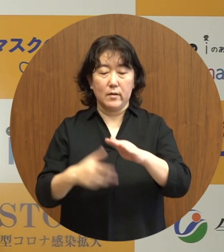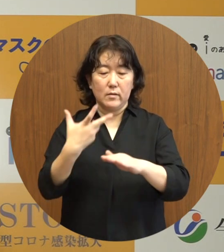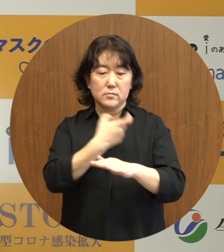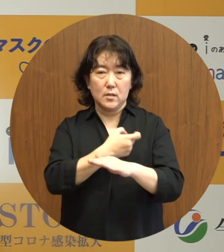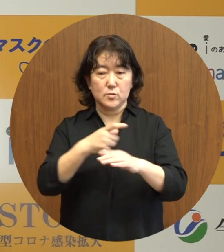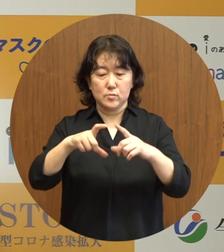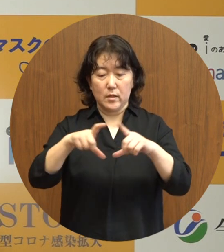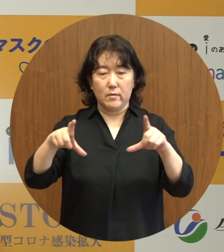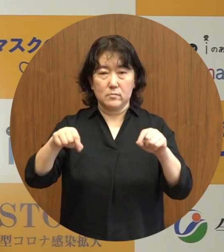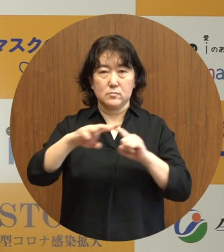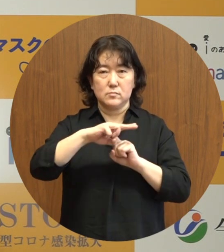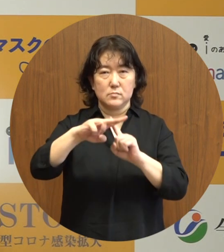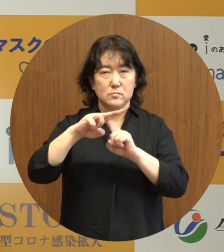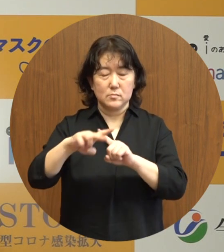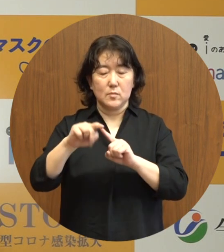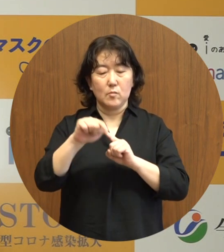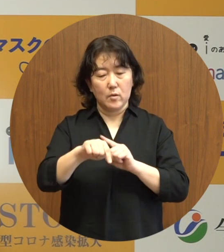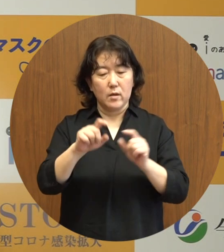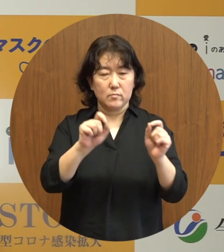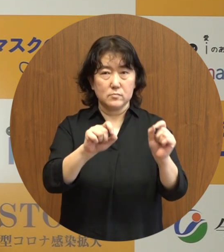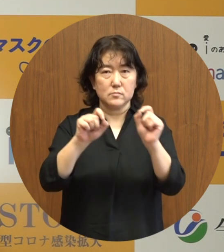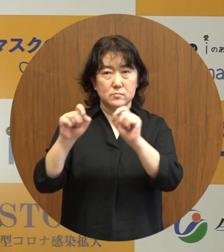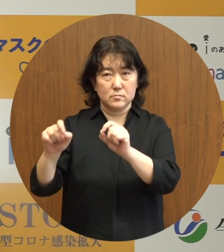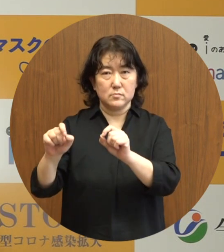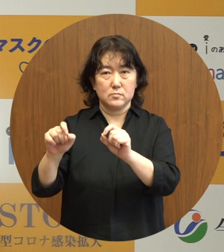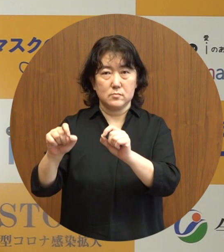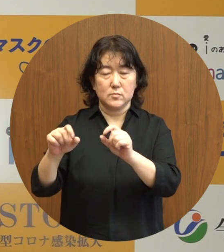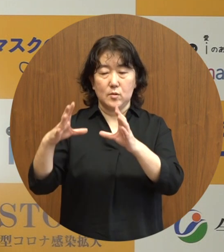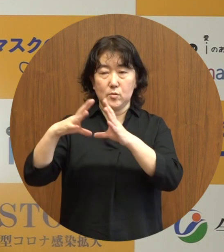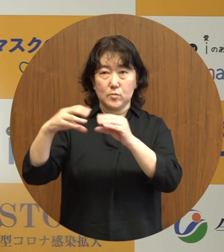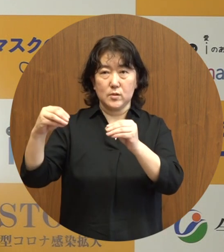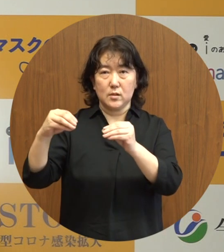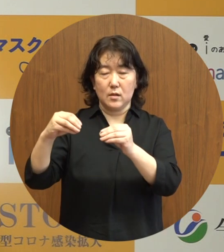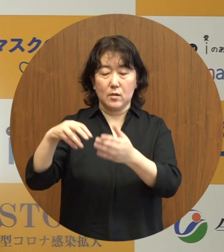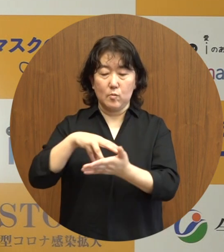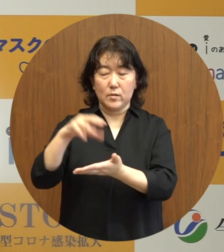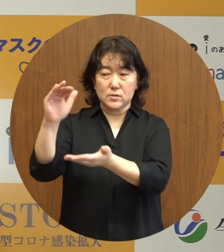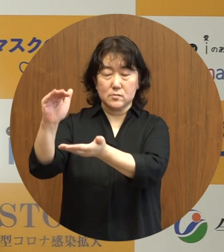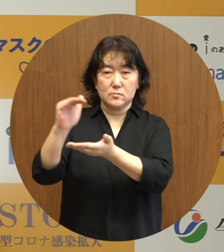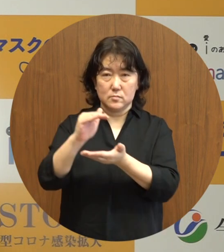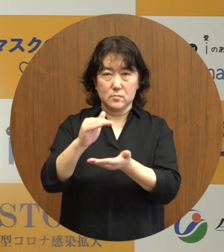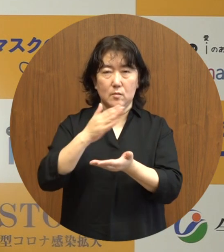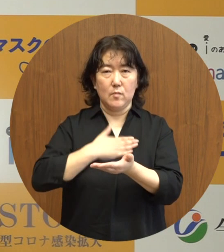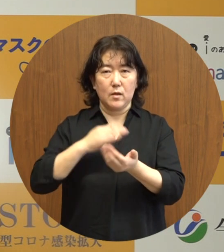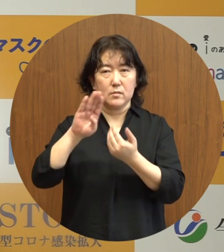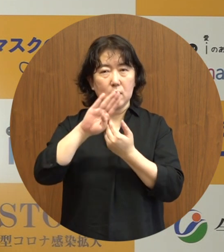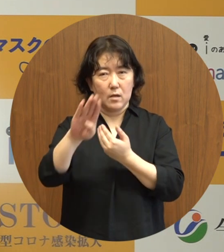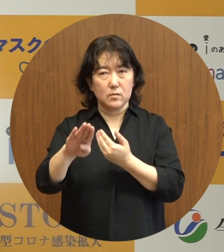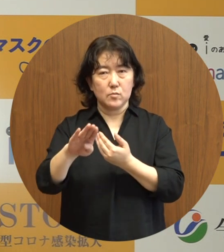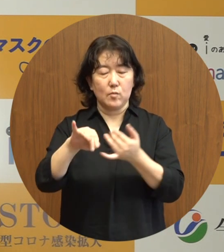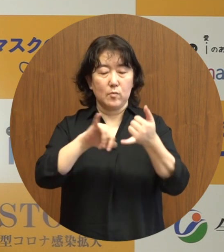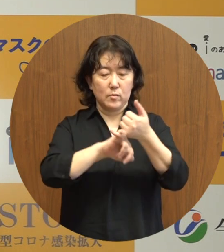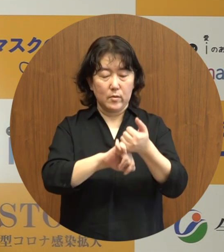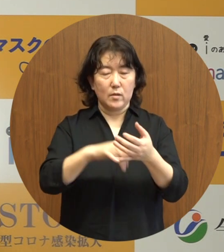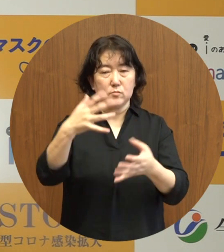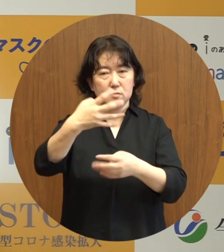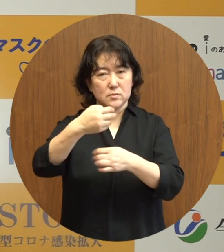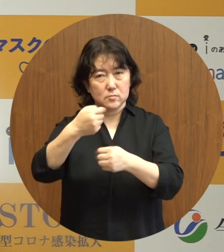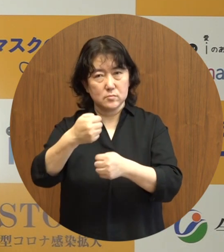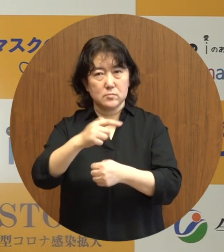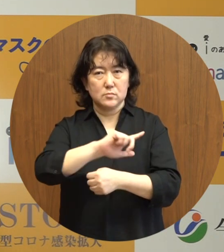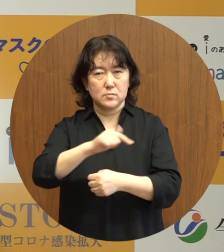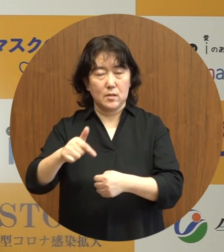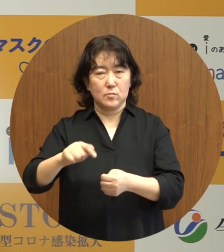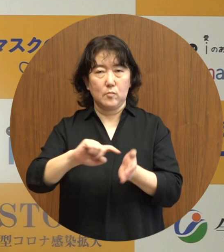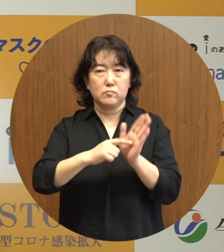種券発送を一旦延期し、国からのワクチン供給量が分かり次第、予約等の日程を